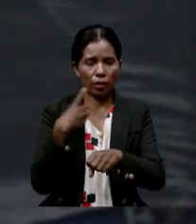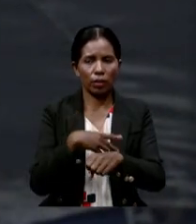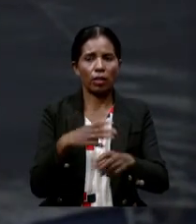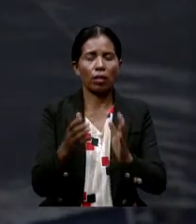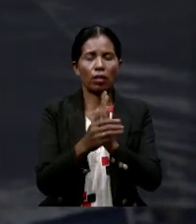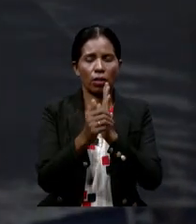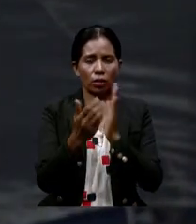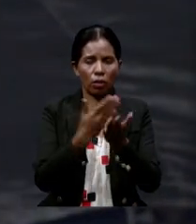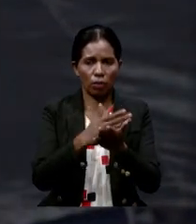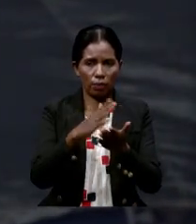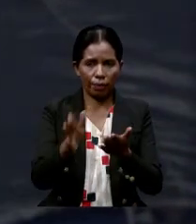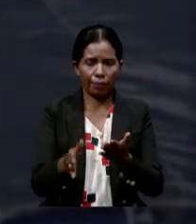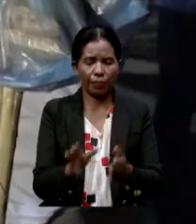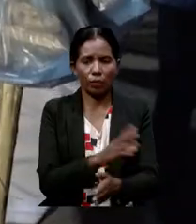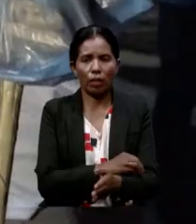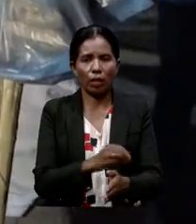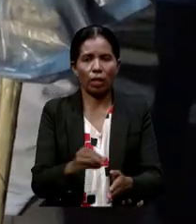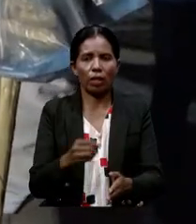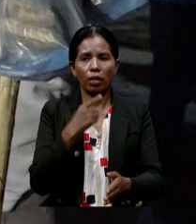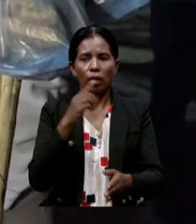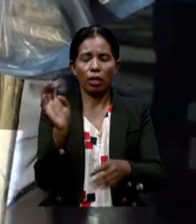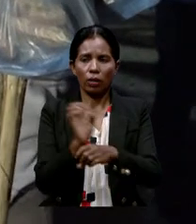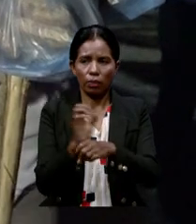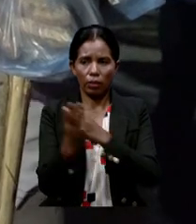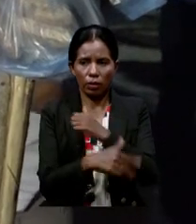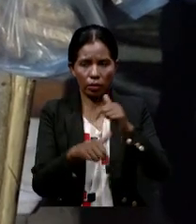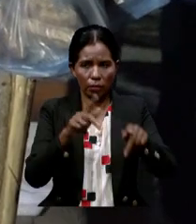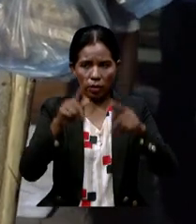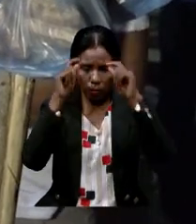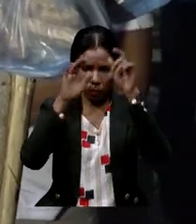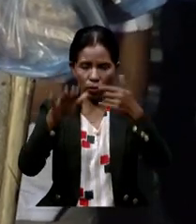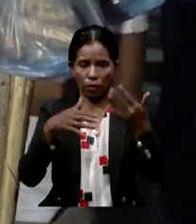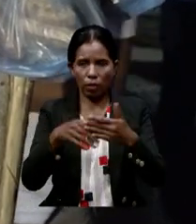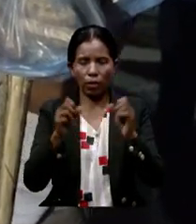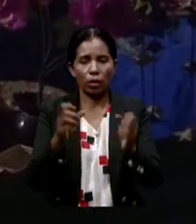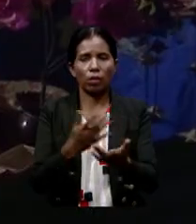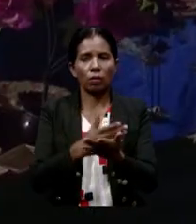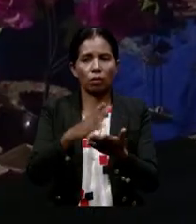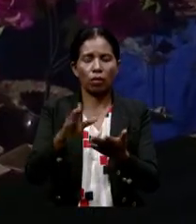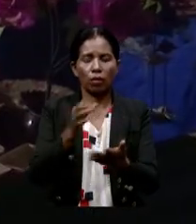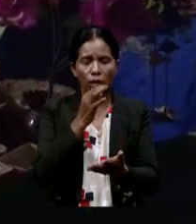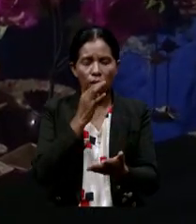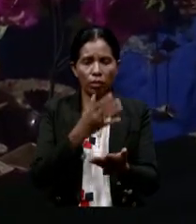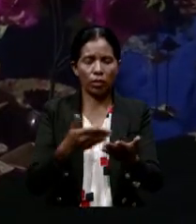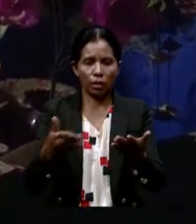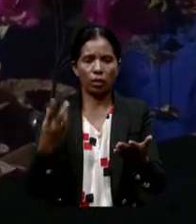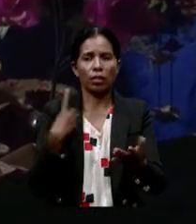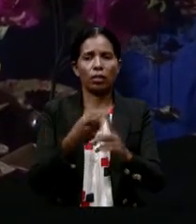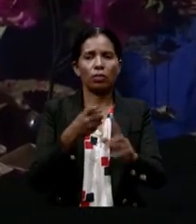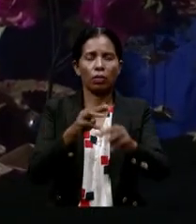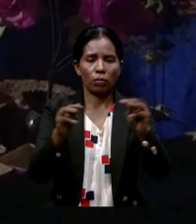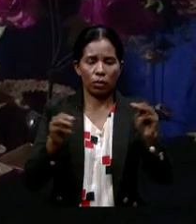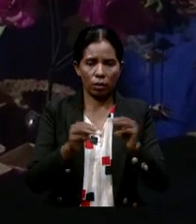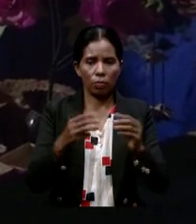compra. Tirnino Pereira atu diversifika ekonomia railaran Timor Wanghotu tenki sosa no konsumu produto lokal sira nebe kara munisipi